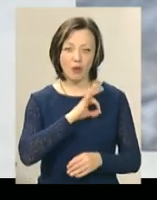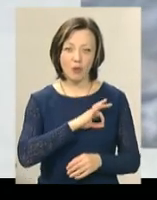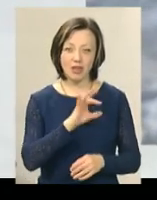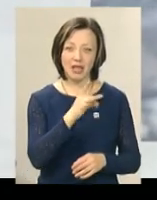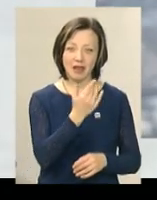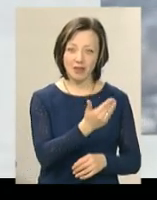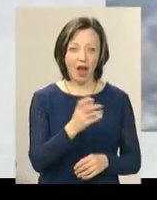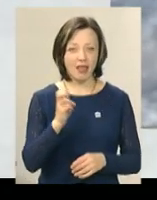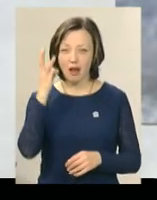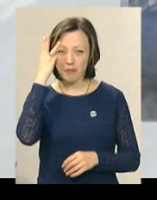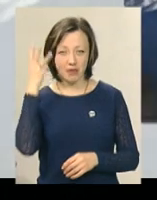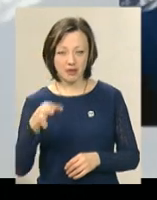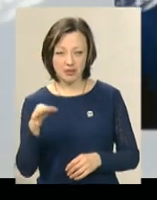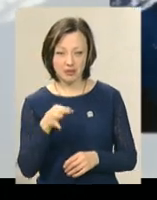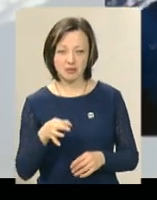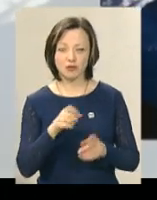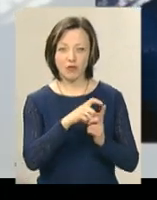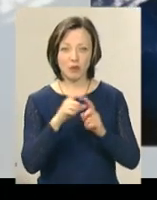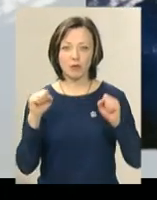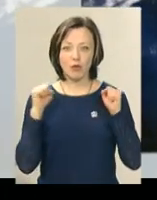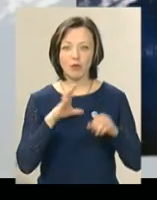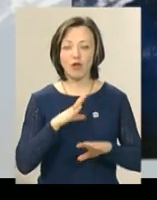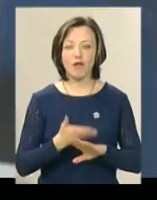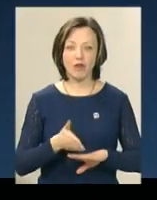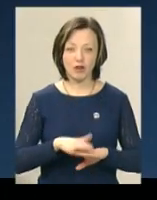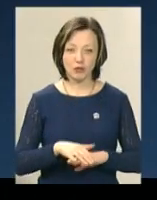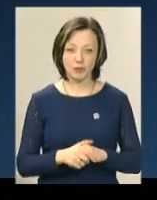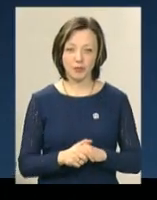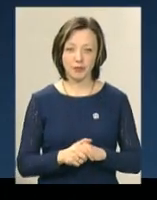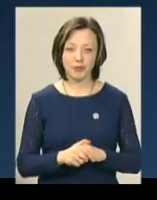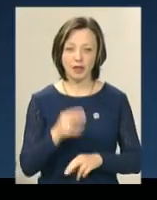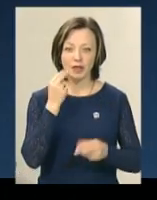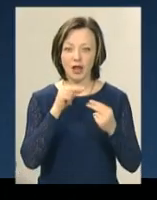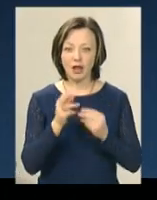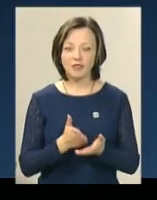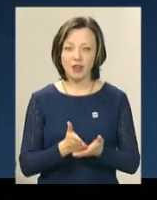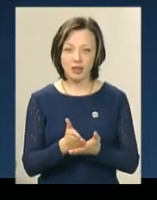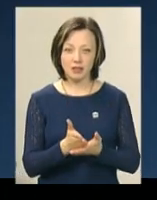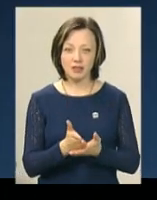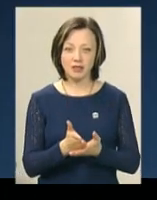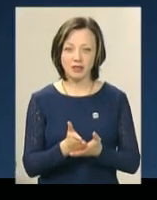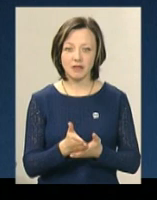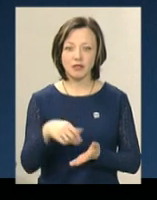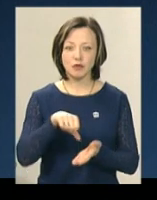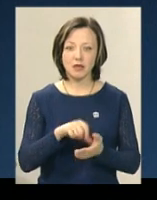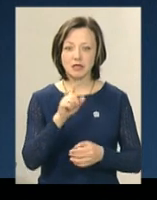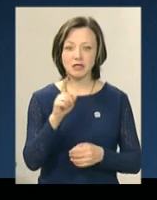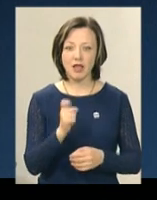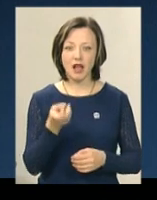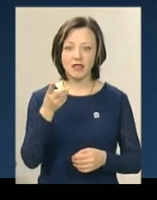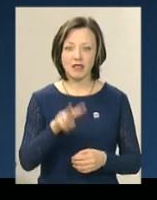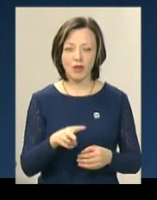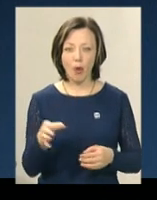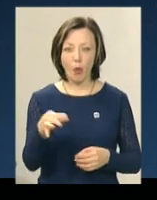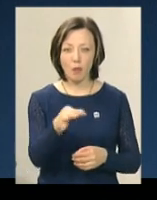вона тренується, а не народилася, за словами спортсменки, було важко. Найкращий варіант – звісно, виступати за дві області.